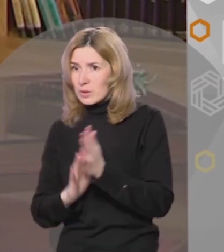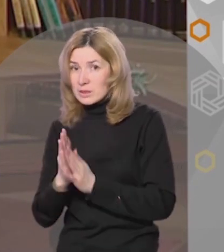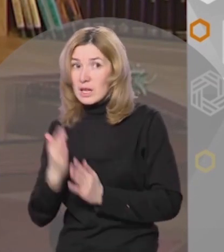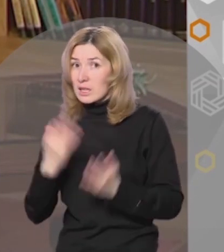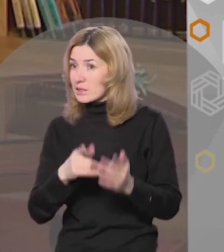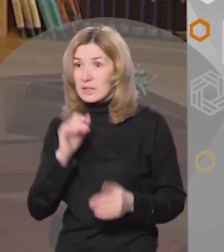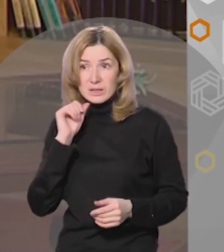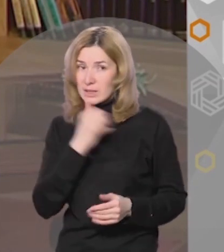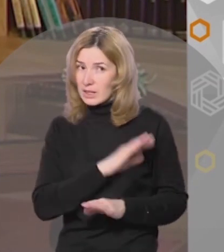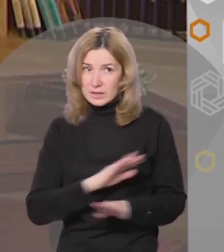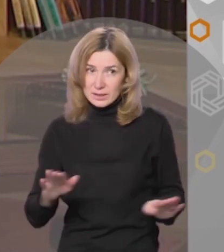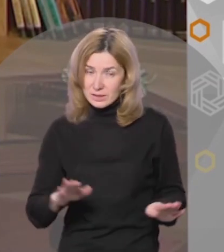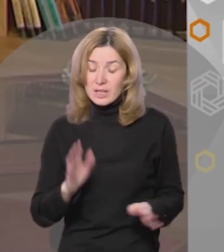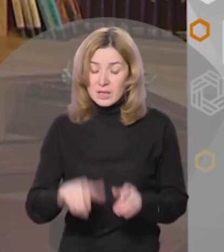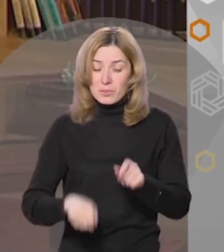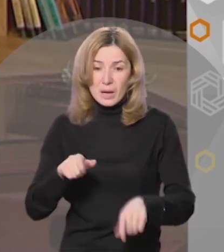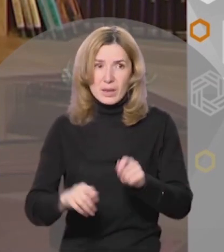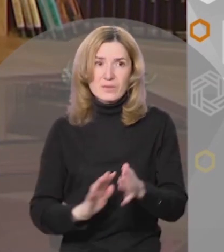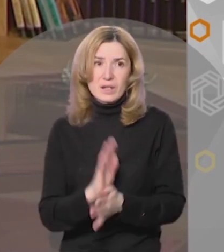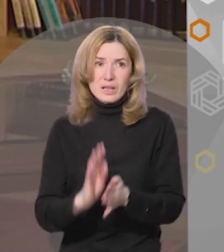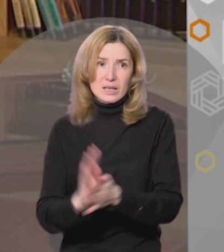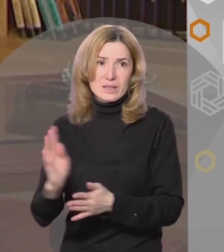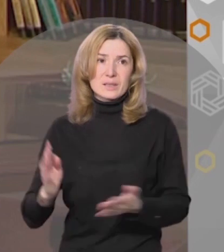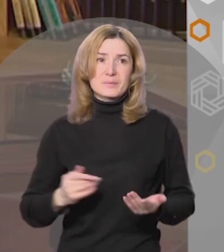вы, конечно, не ленитесь и пропалываете